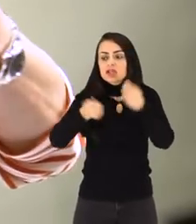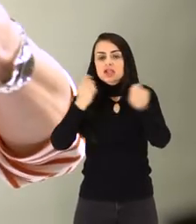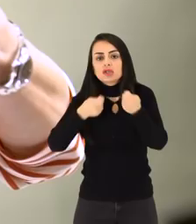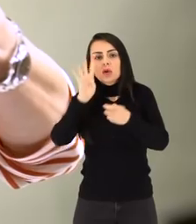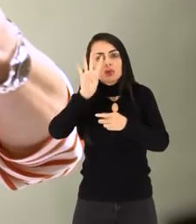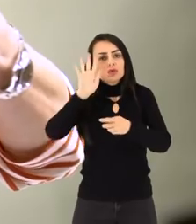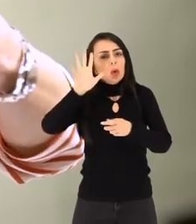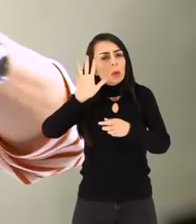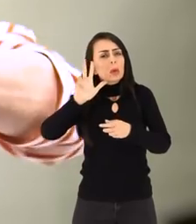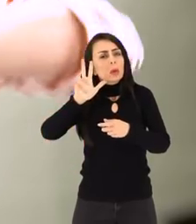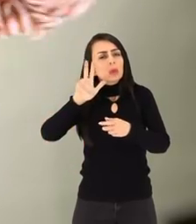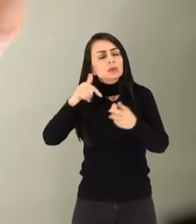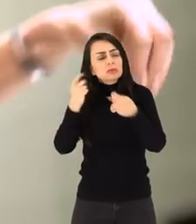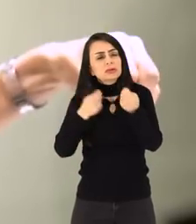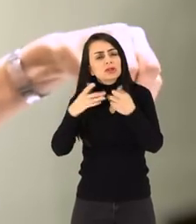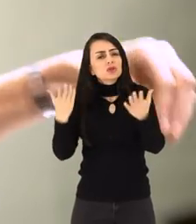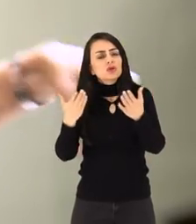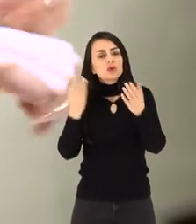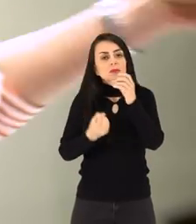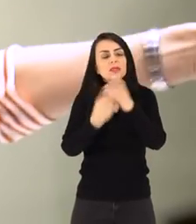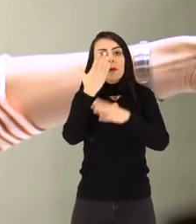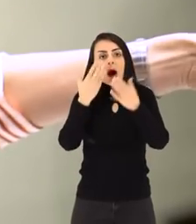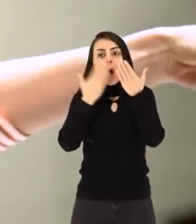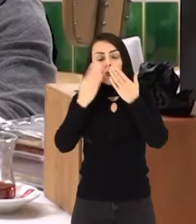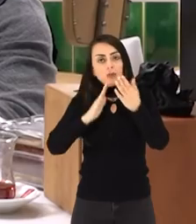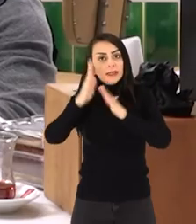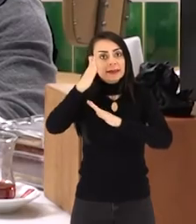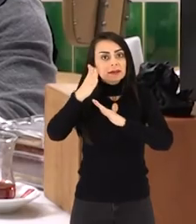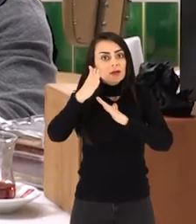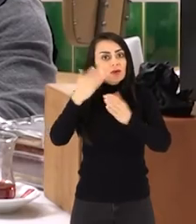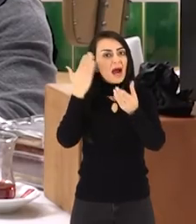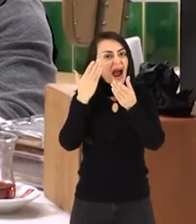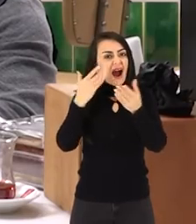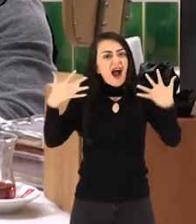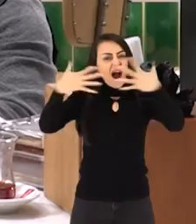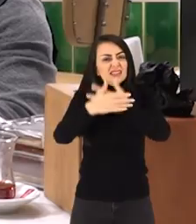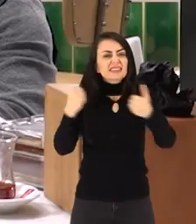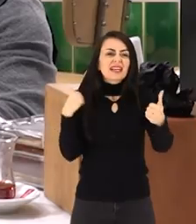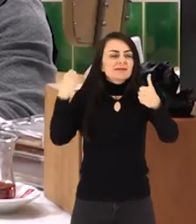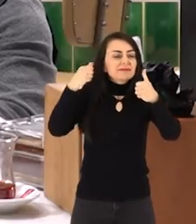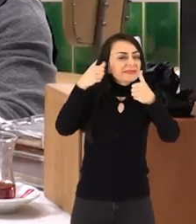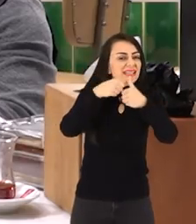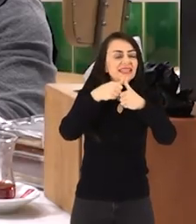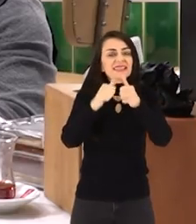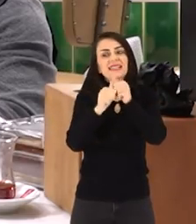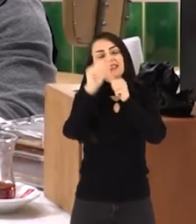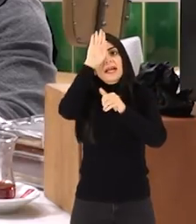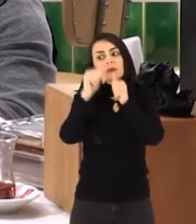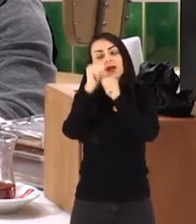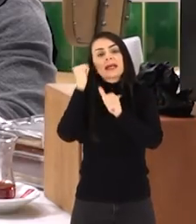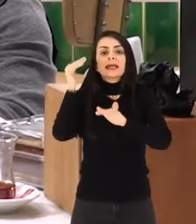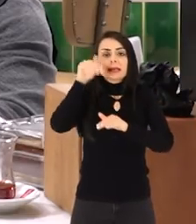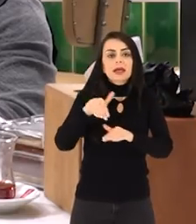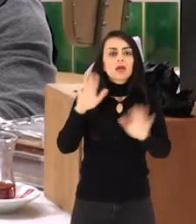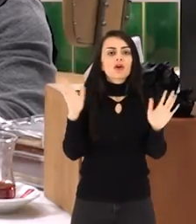3-4 gün çalışıyorum, sonra bir sabah çıkıyorum, okula gidiyorum, derse giriyorum, sonra akşam tekrar binip geliyorum, jet lag, asla hiçbir şey beceremediğimi